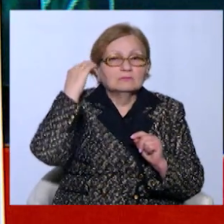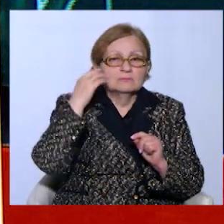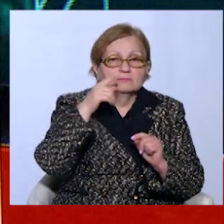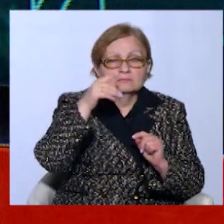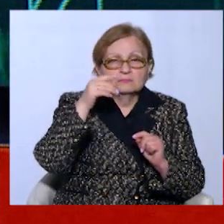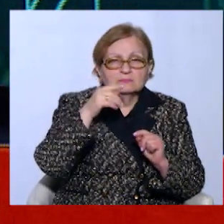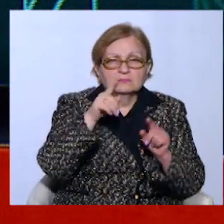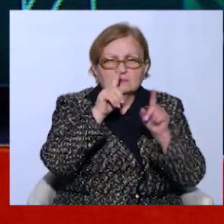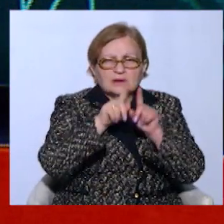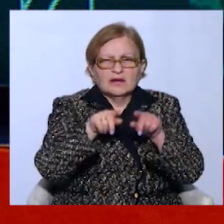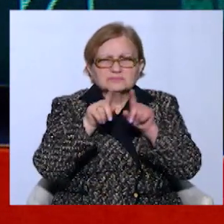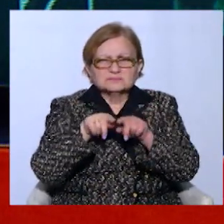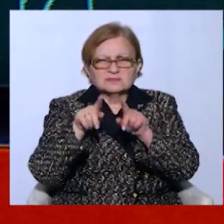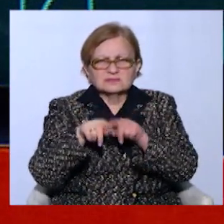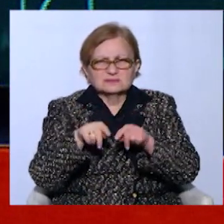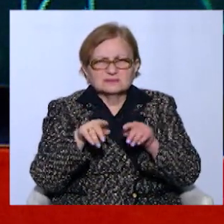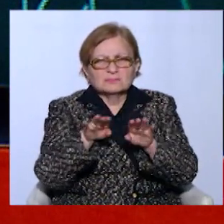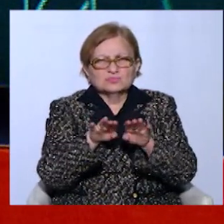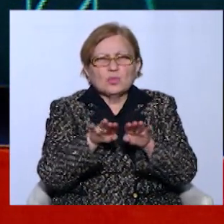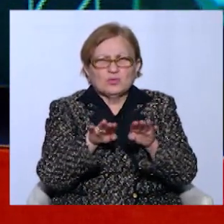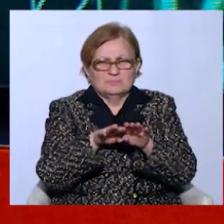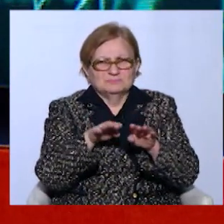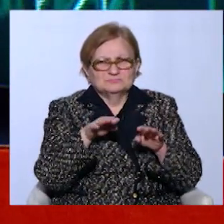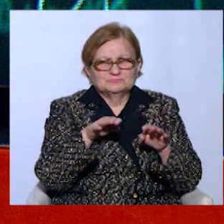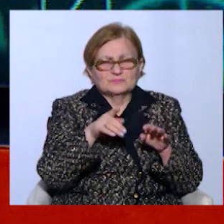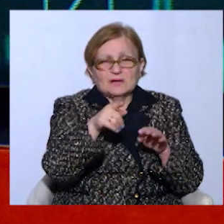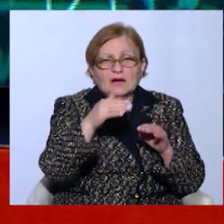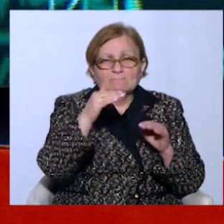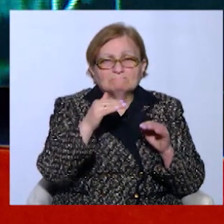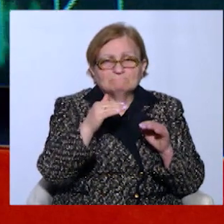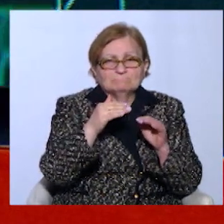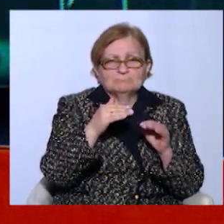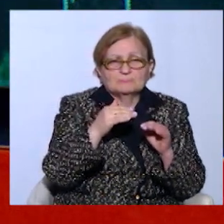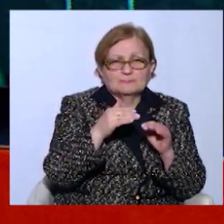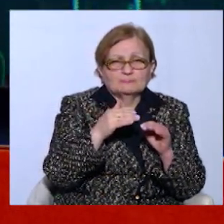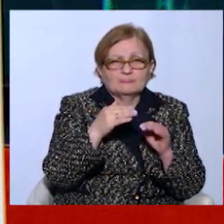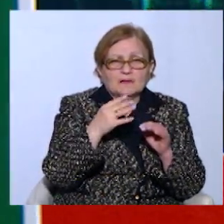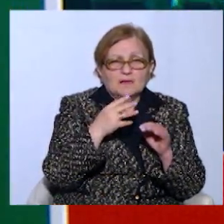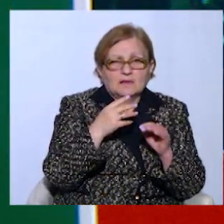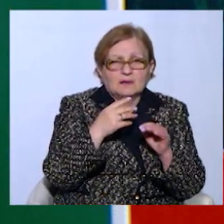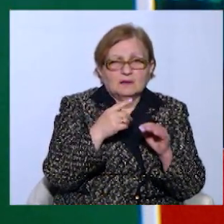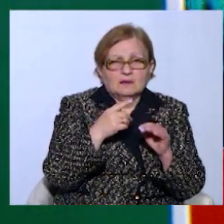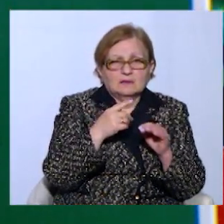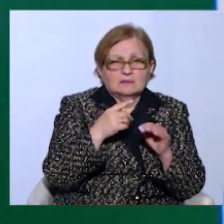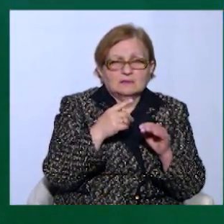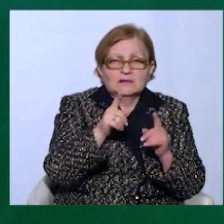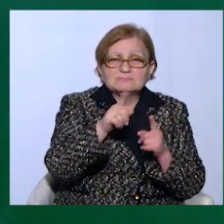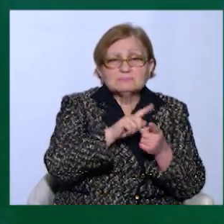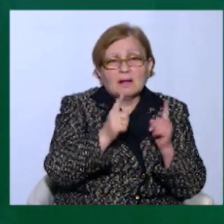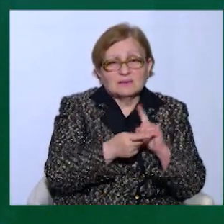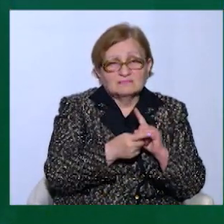წარმოვიდგენ ერთი და იგივე წილადის სახით, ტოლი წილადების სახით, რომელთა მნიშვნელებია 20 სულ ყველას. მაშინ 1/5-ის